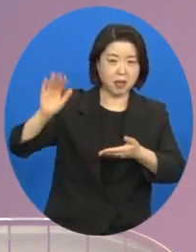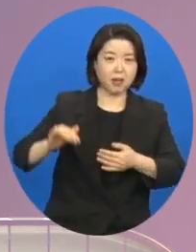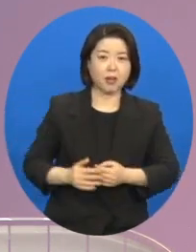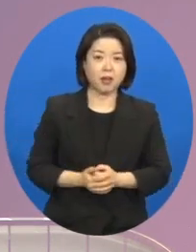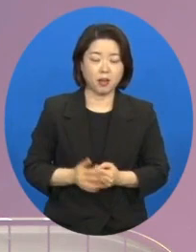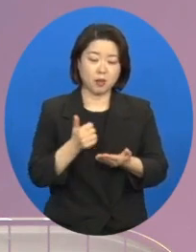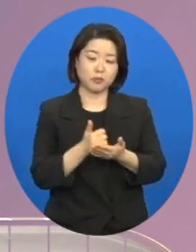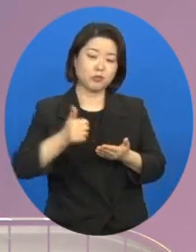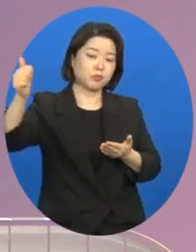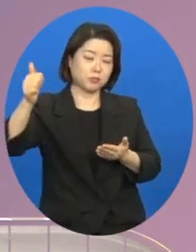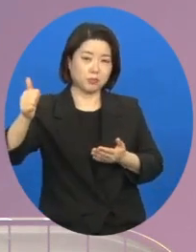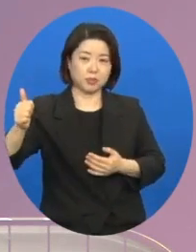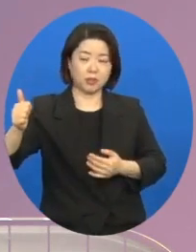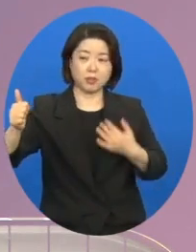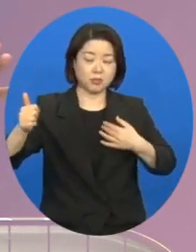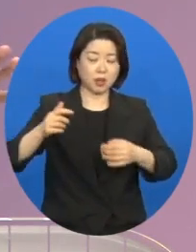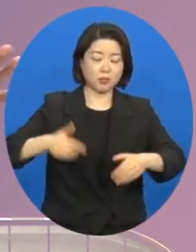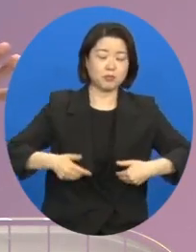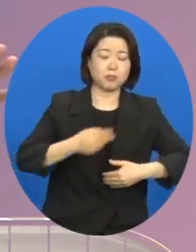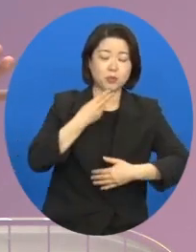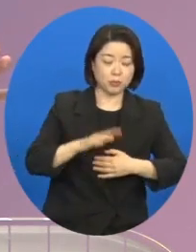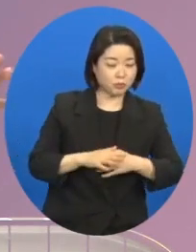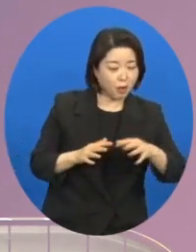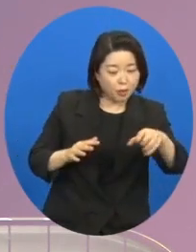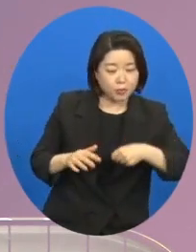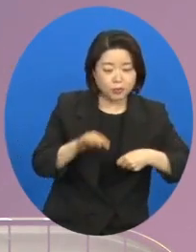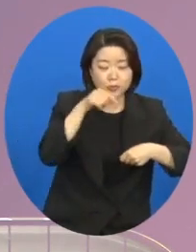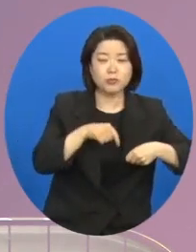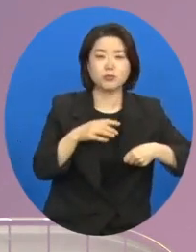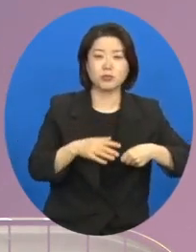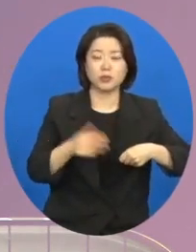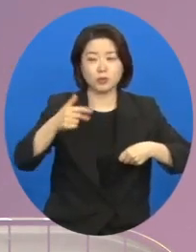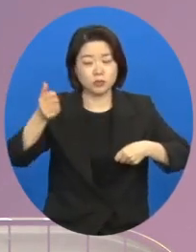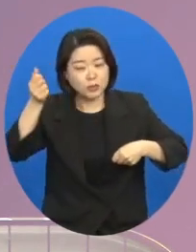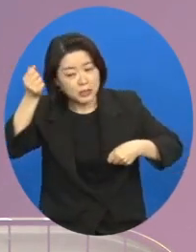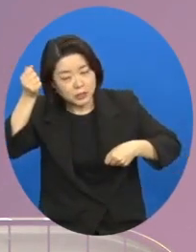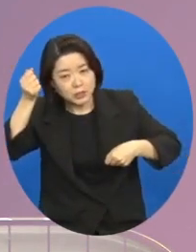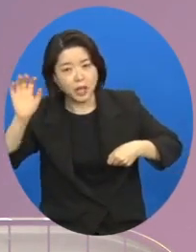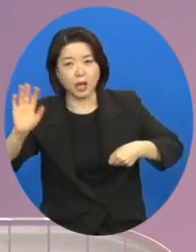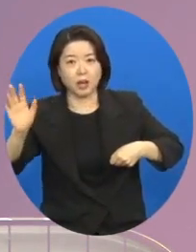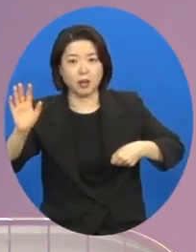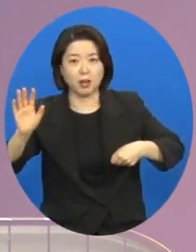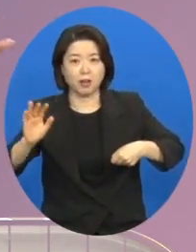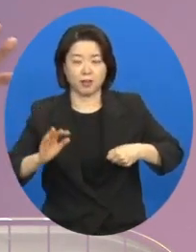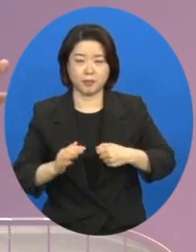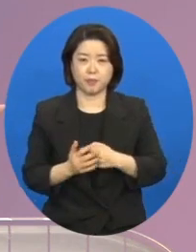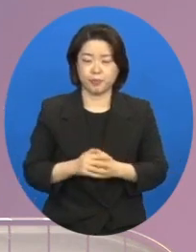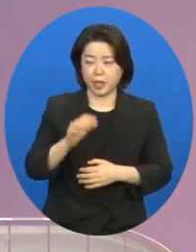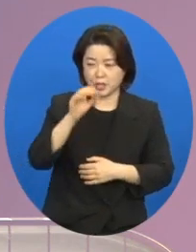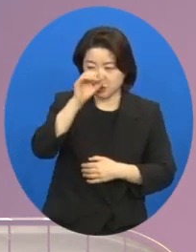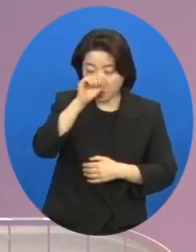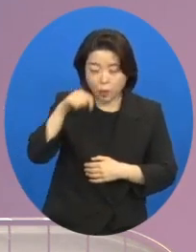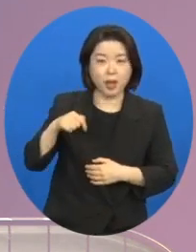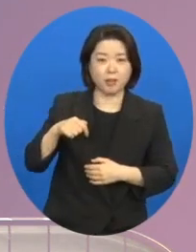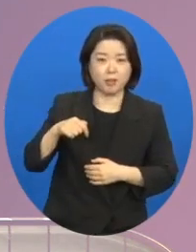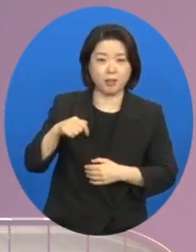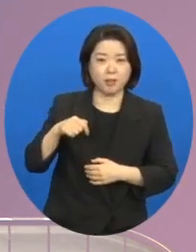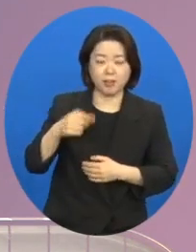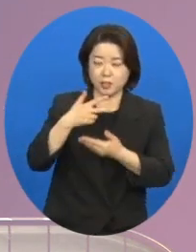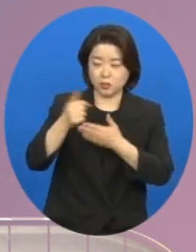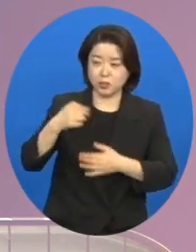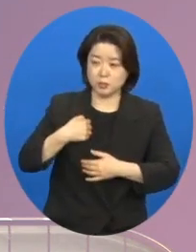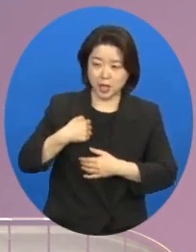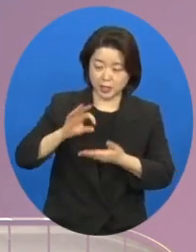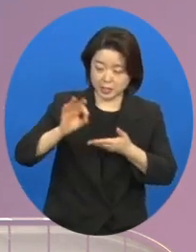이상 주님이 필요 없는 거야. 아, 다 갖고 있는데 주님을 의지할 필요가, 아까 비슷한 케이스긴 하지만 선한 것들이에요. 주님이 나에게